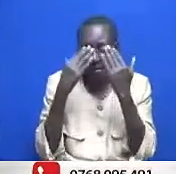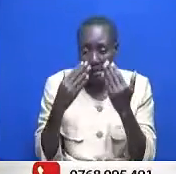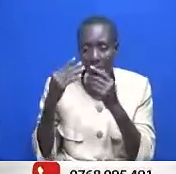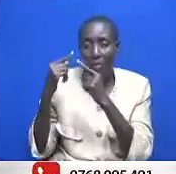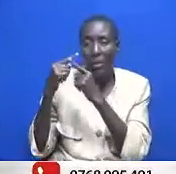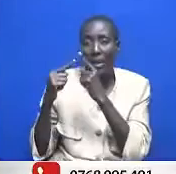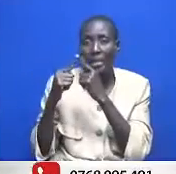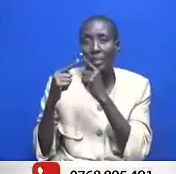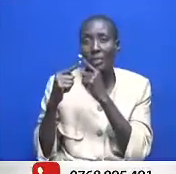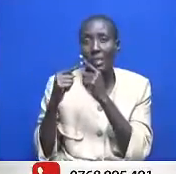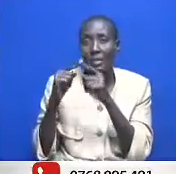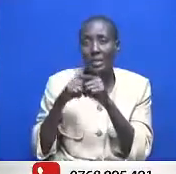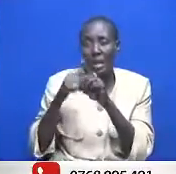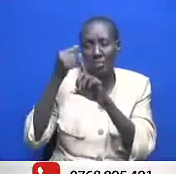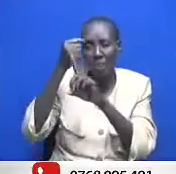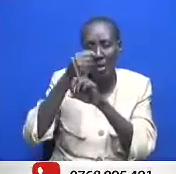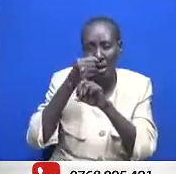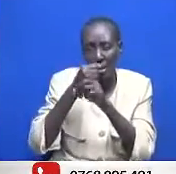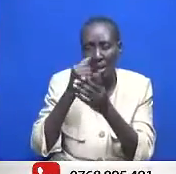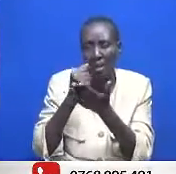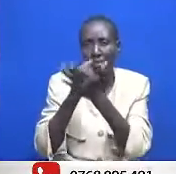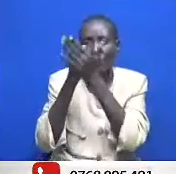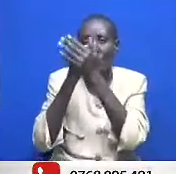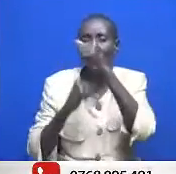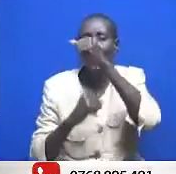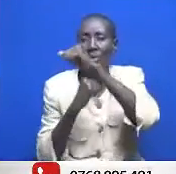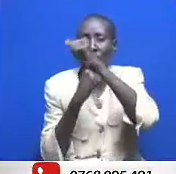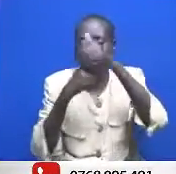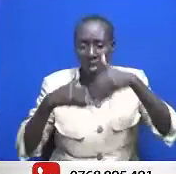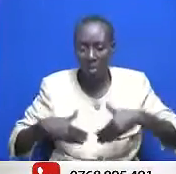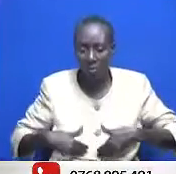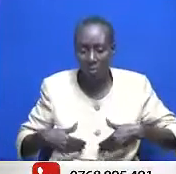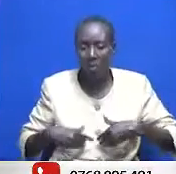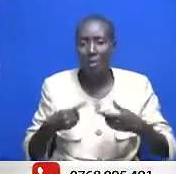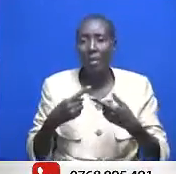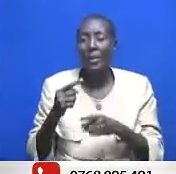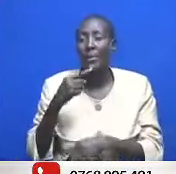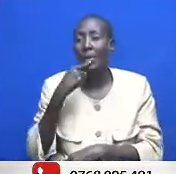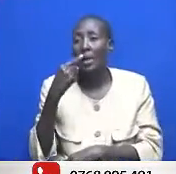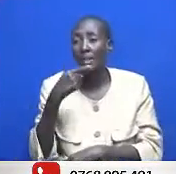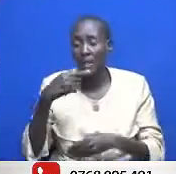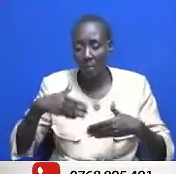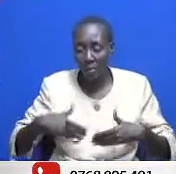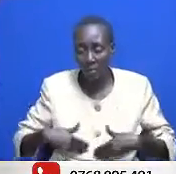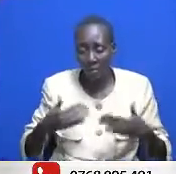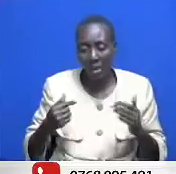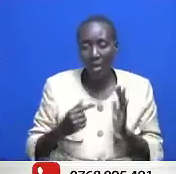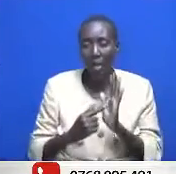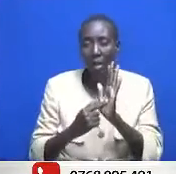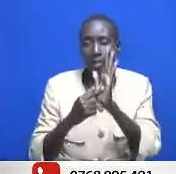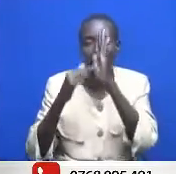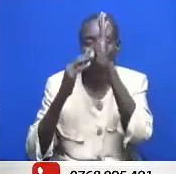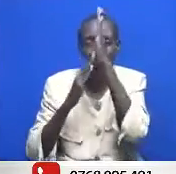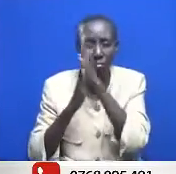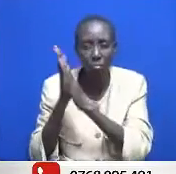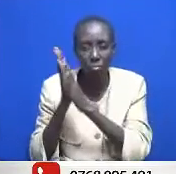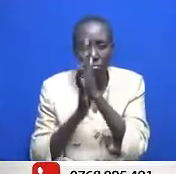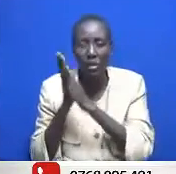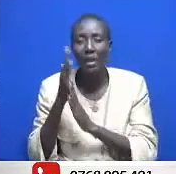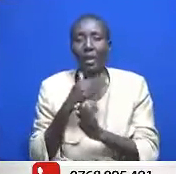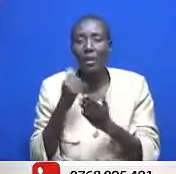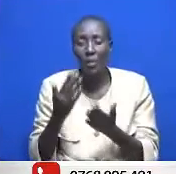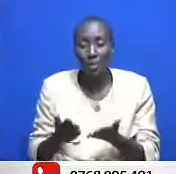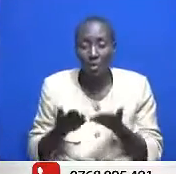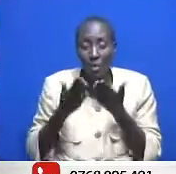ya kuwapa vijana hawa makozi katika mchezo huu wa vikapu, Wanye anasema vijana hawa wameonyesha ari na kutaka kujikuza zaidi, hivyo